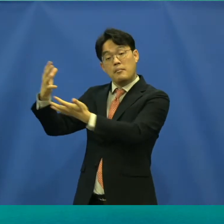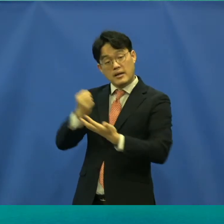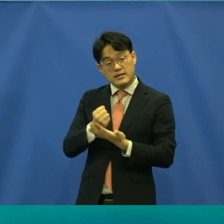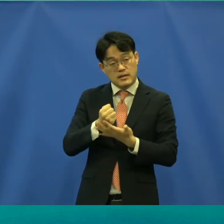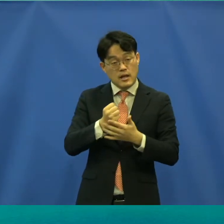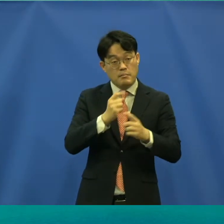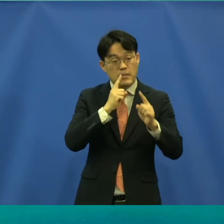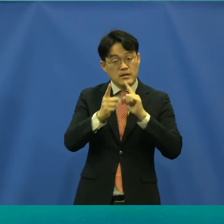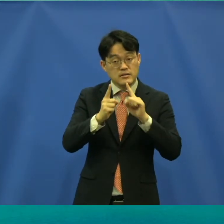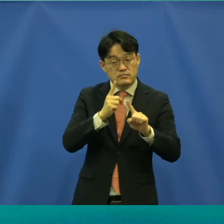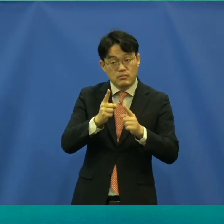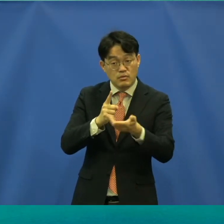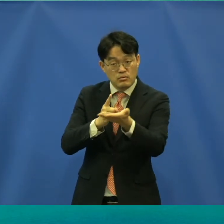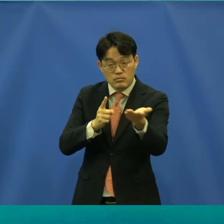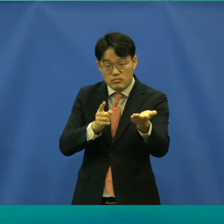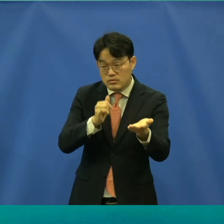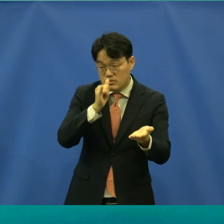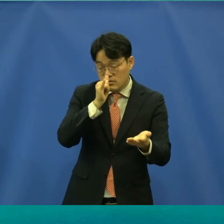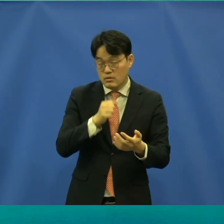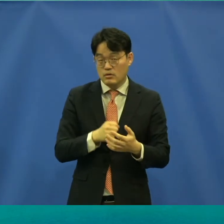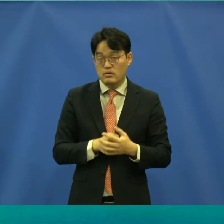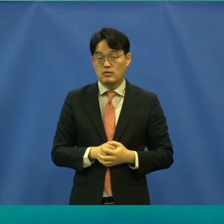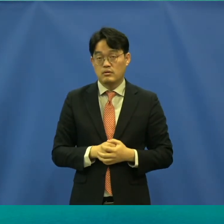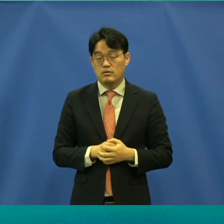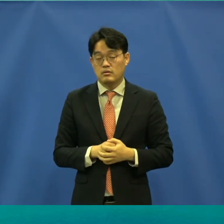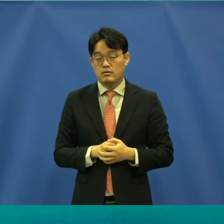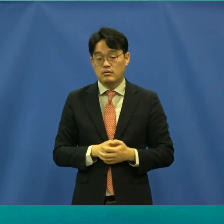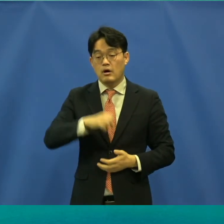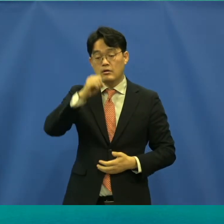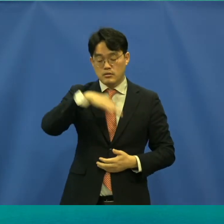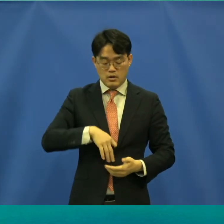이 로고스만이 아니라 레마의 말씀.